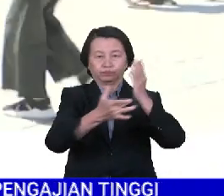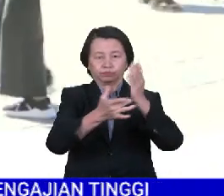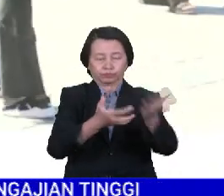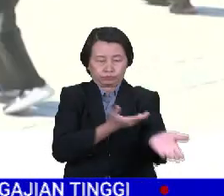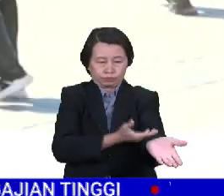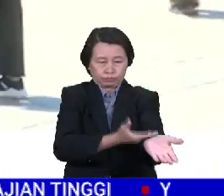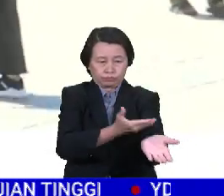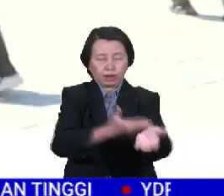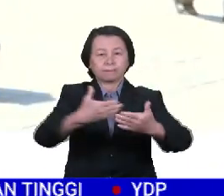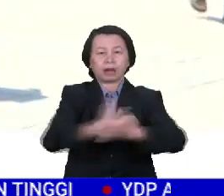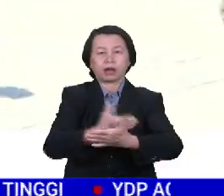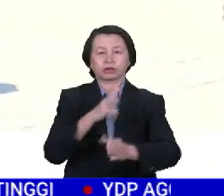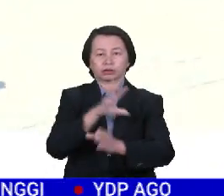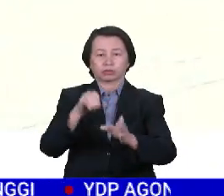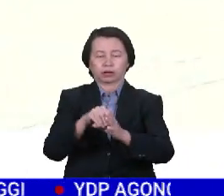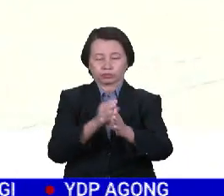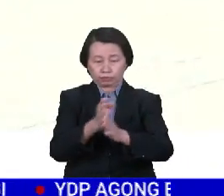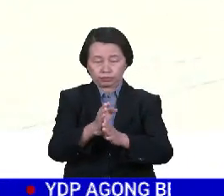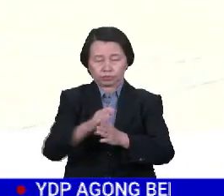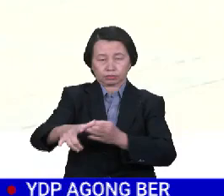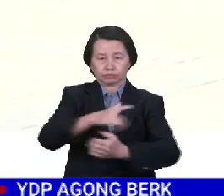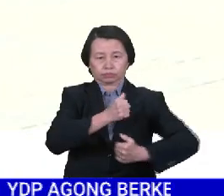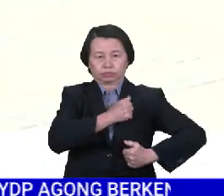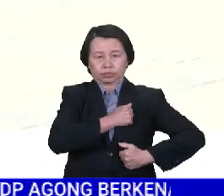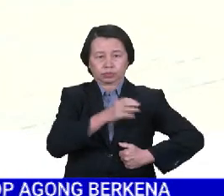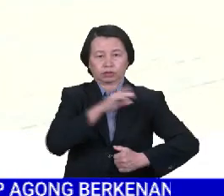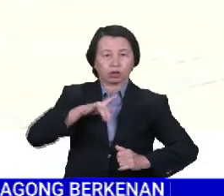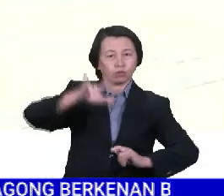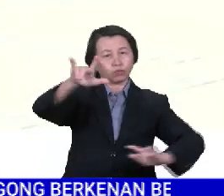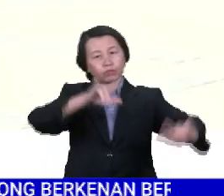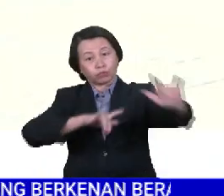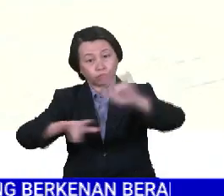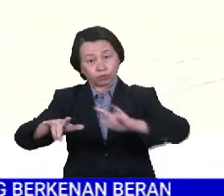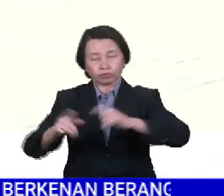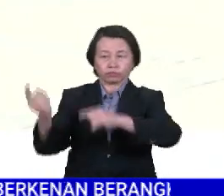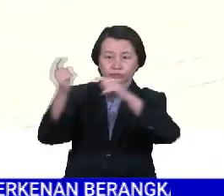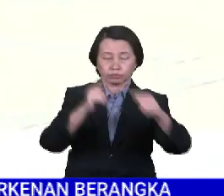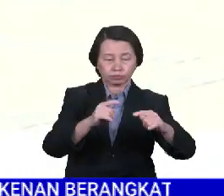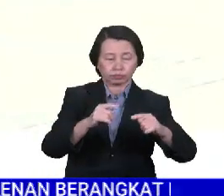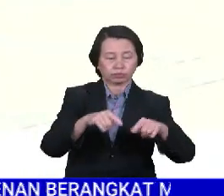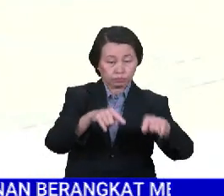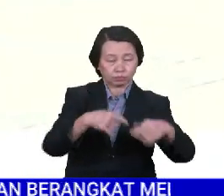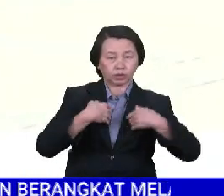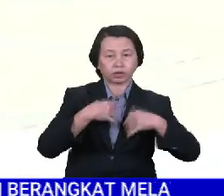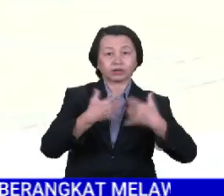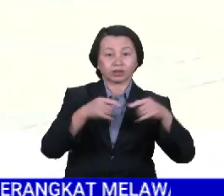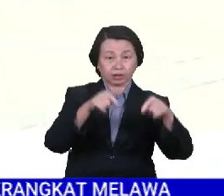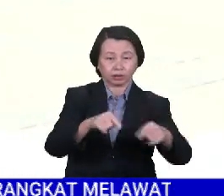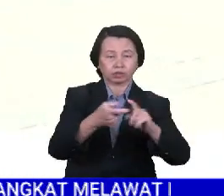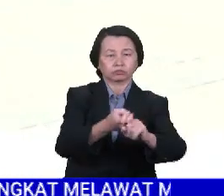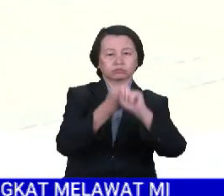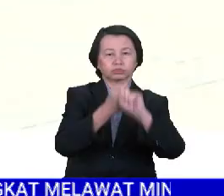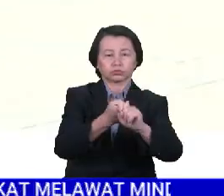generasi baharu termasuk dalam bidang industri pertahanan dan penerbangan. Kehadiran Turkish Aerospace di Malaysia mampu